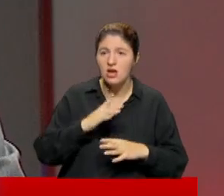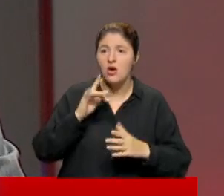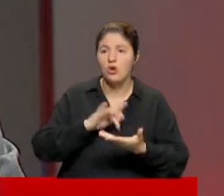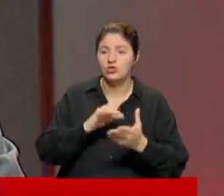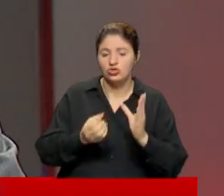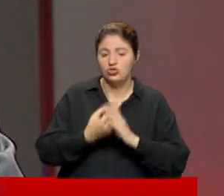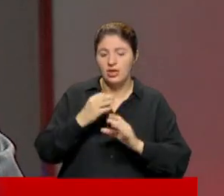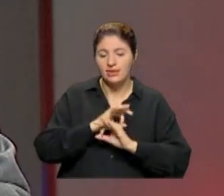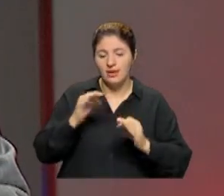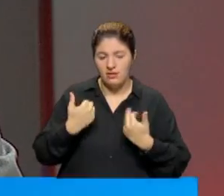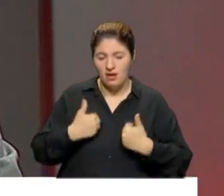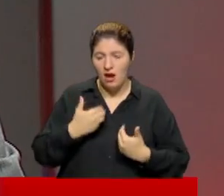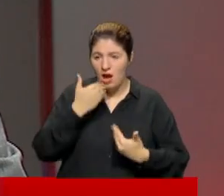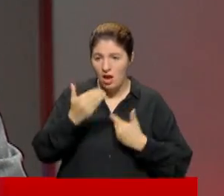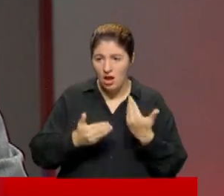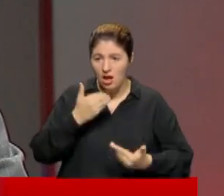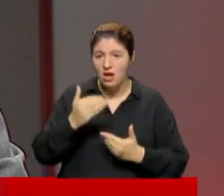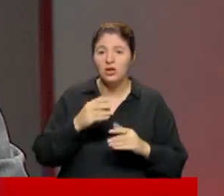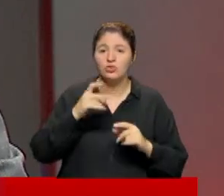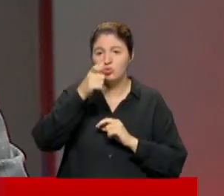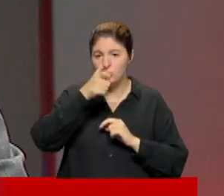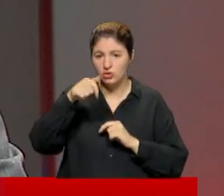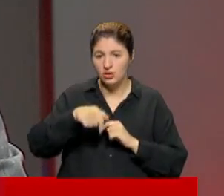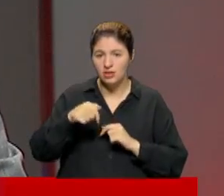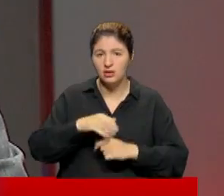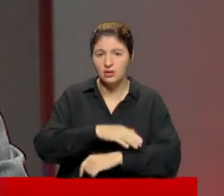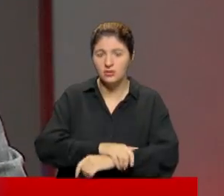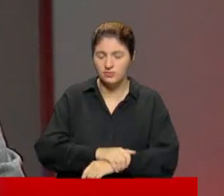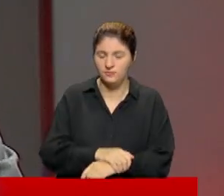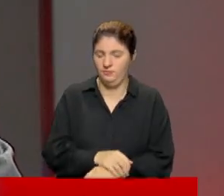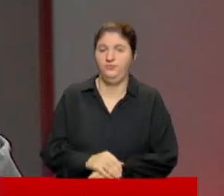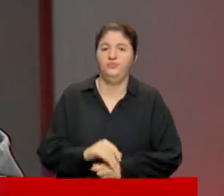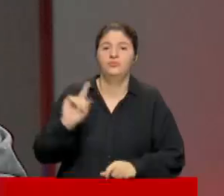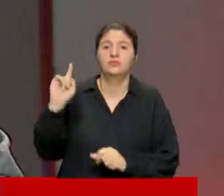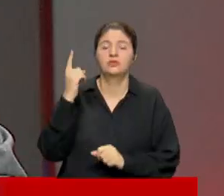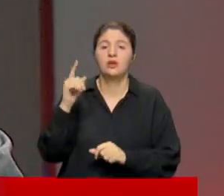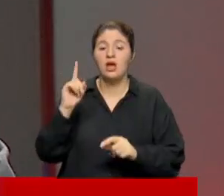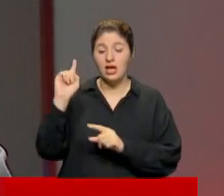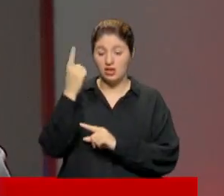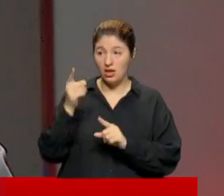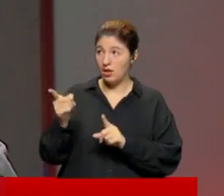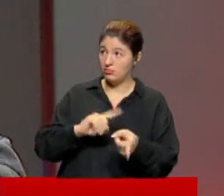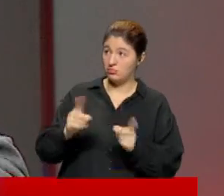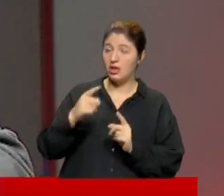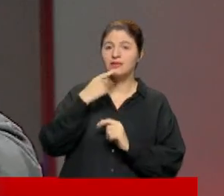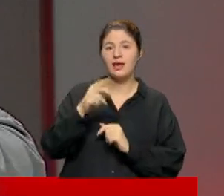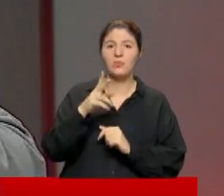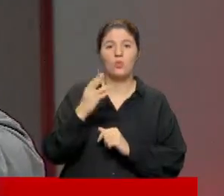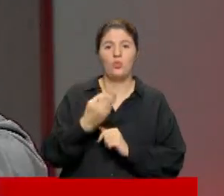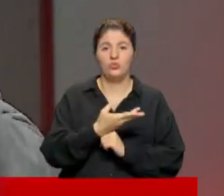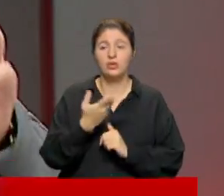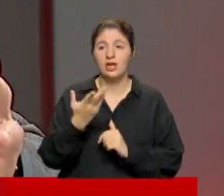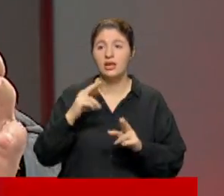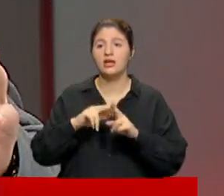ortaya koyduğu net tavırlarıyla Türkiye'de iktidara yön verir hale geldi yani